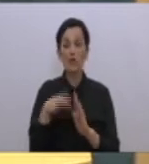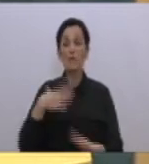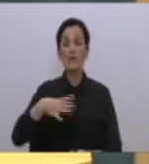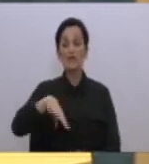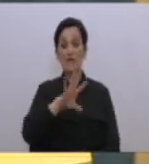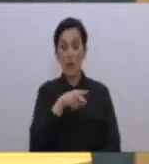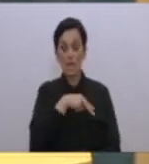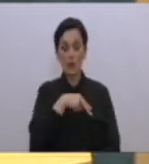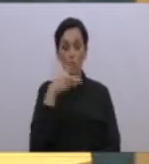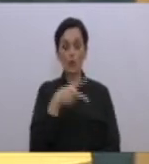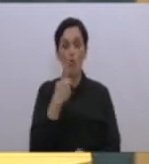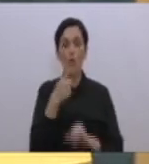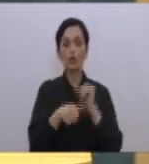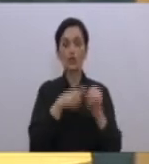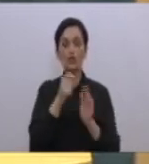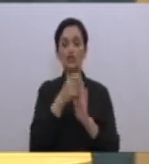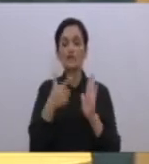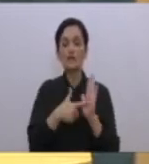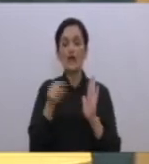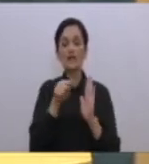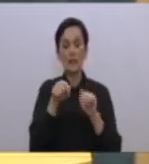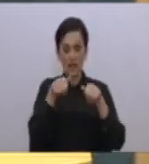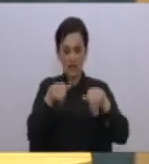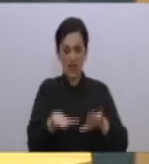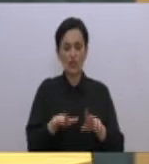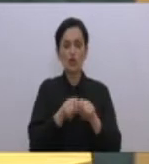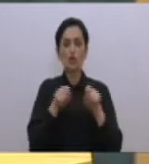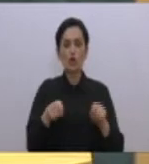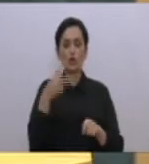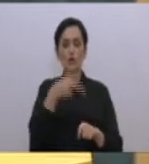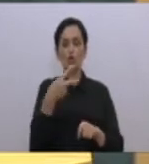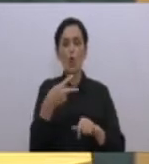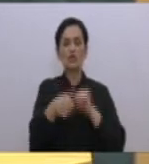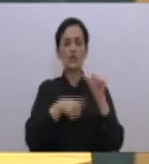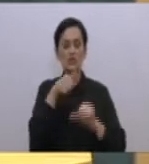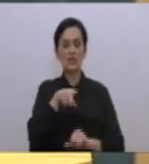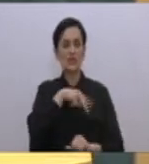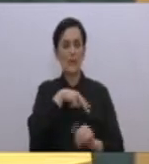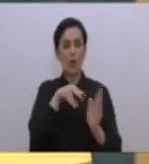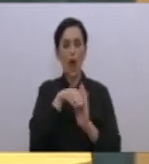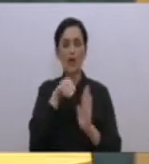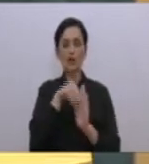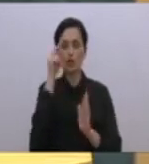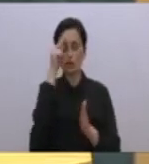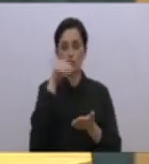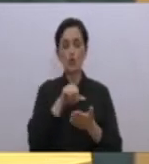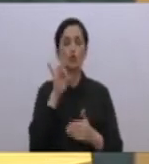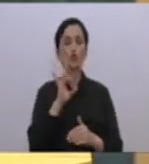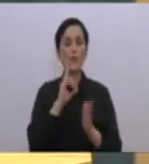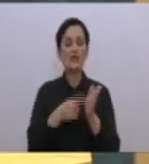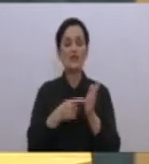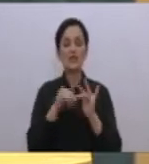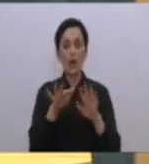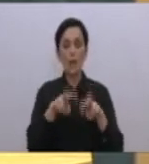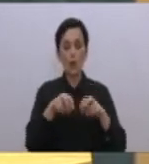Საქართველოს პარლამენტის 2021 წლის 17 თებერვლის დადგენილებით შეიქმნა 2020 წლის საპარლამენტო არჩევნების შესწავლელი დროებითი საგამოძიებო